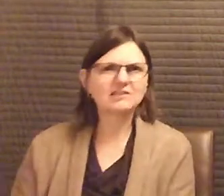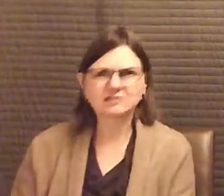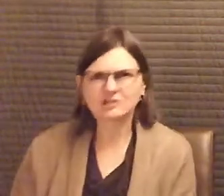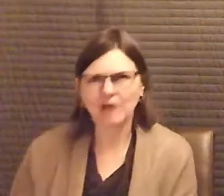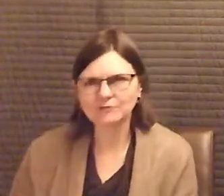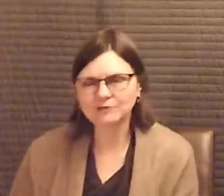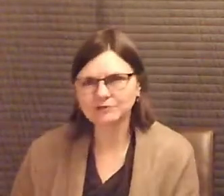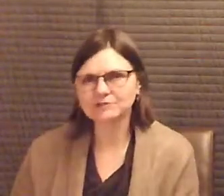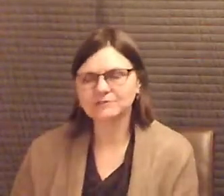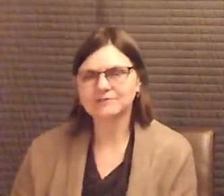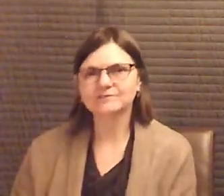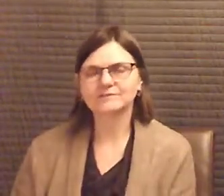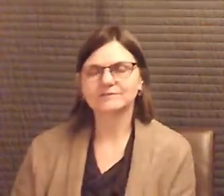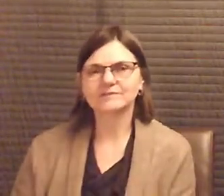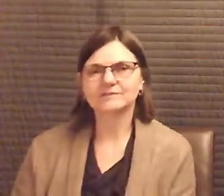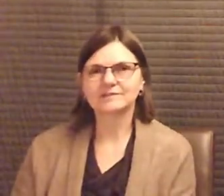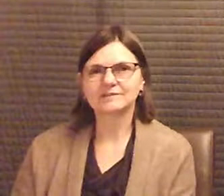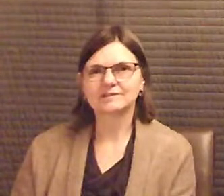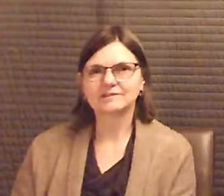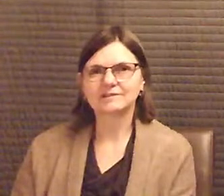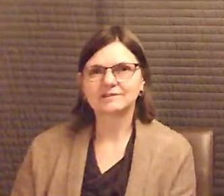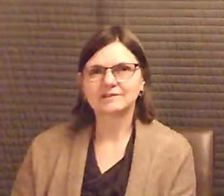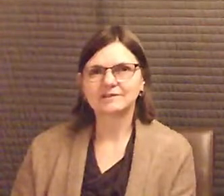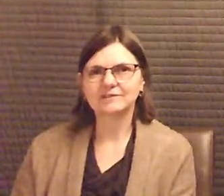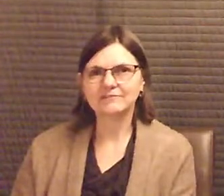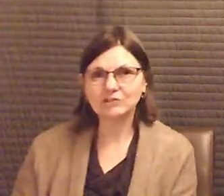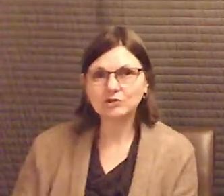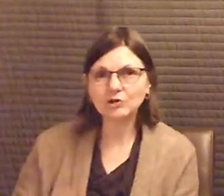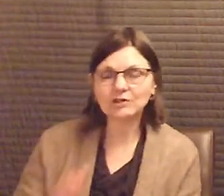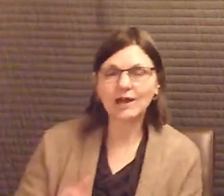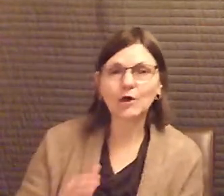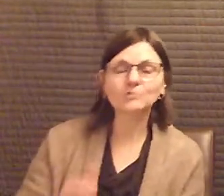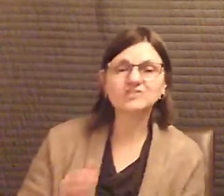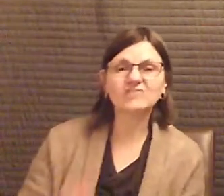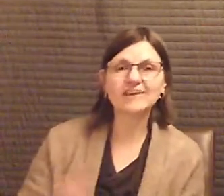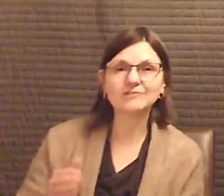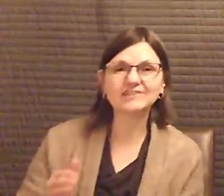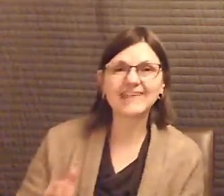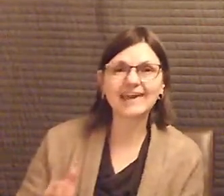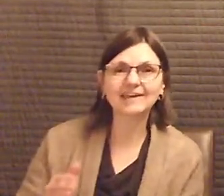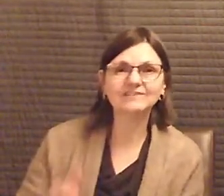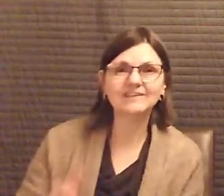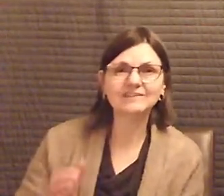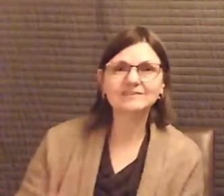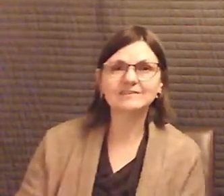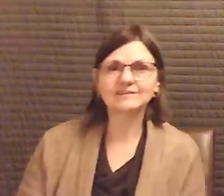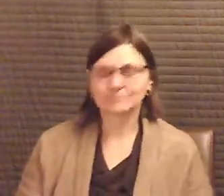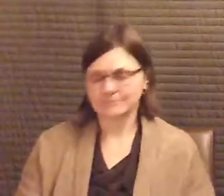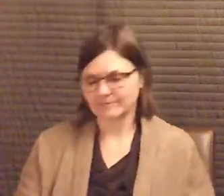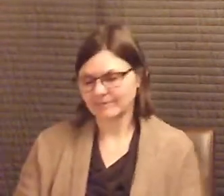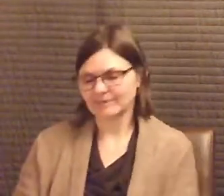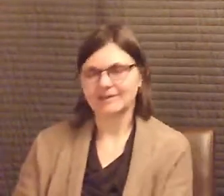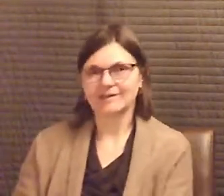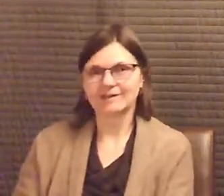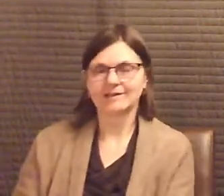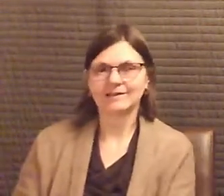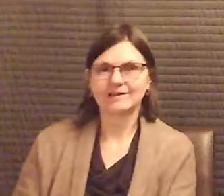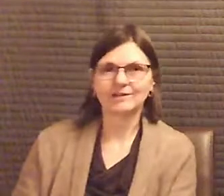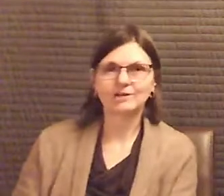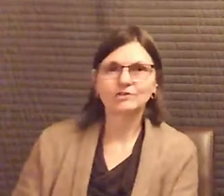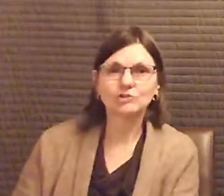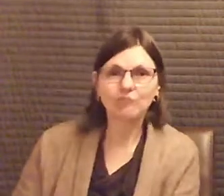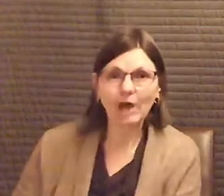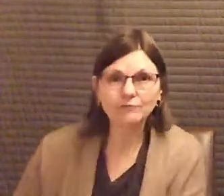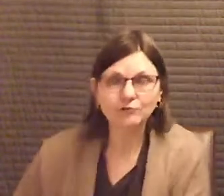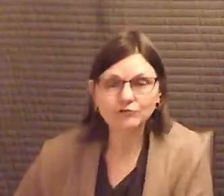lizzie dat hij duivels member james toen line die weet je nog jacobus 2 vers 9 10 de tempels als hobby